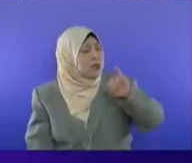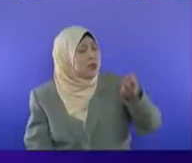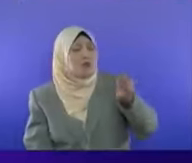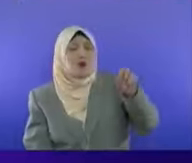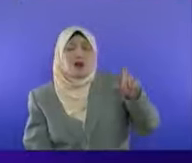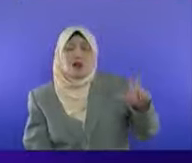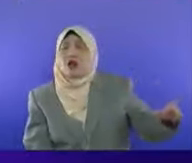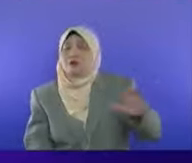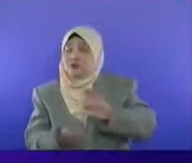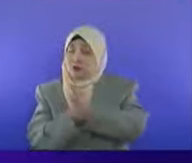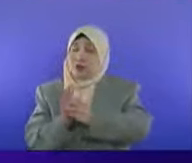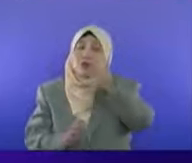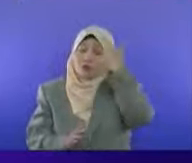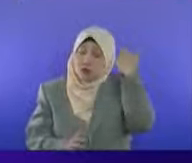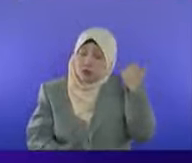لجبريل